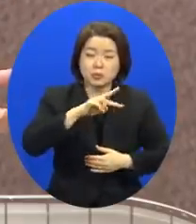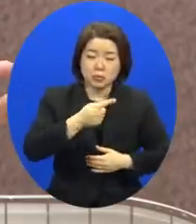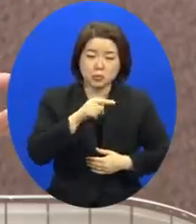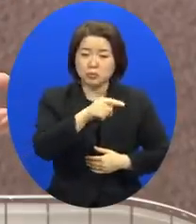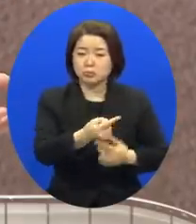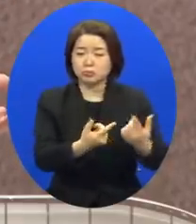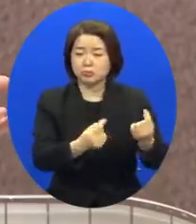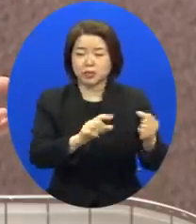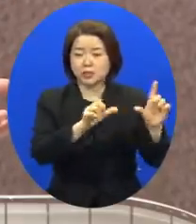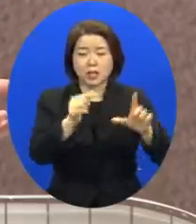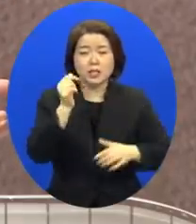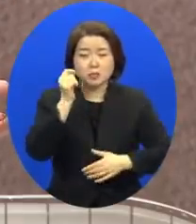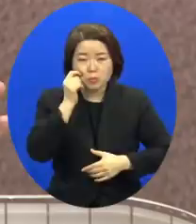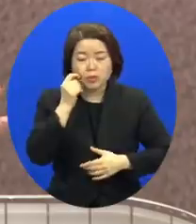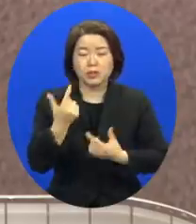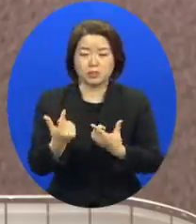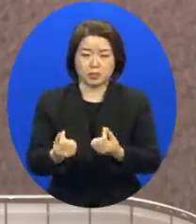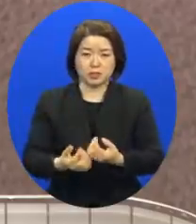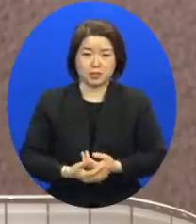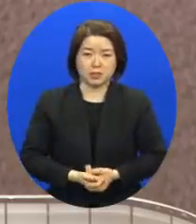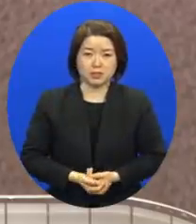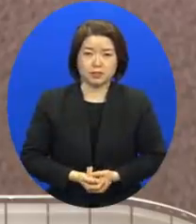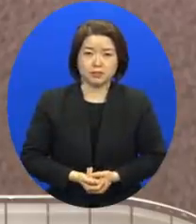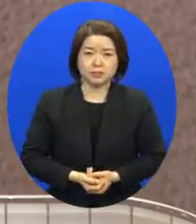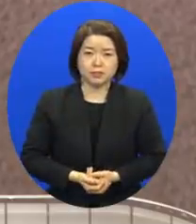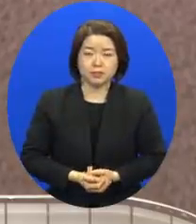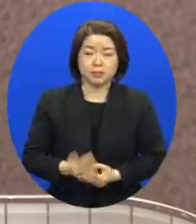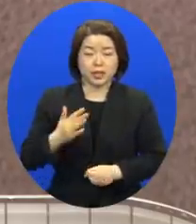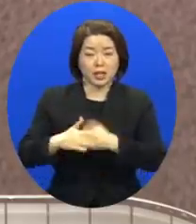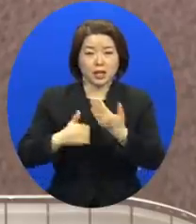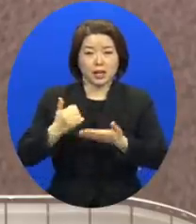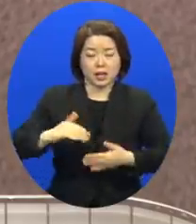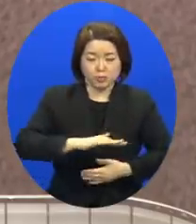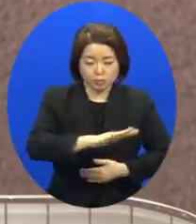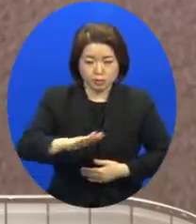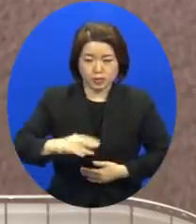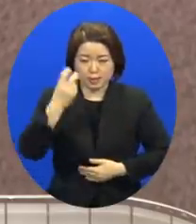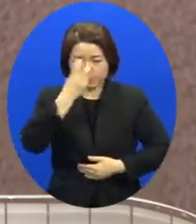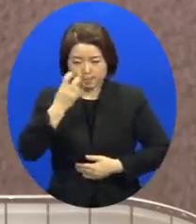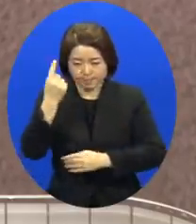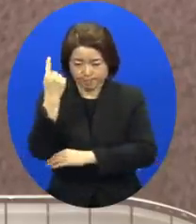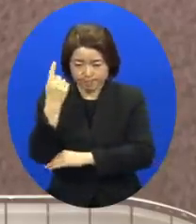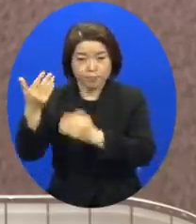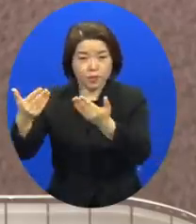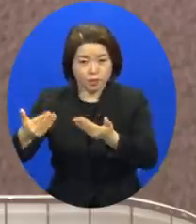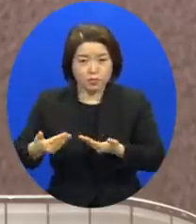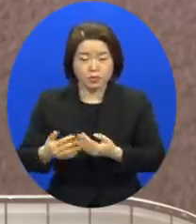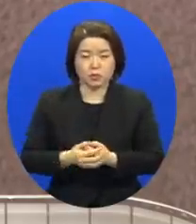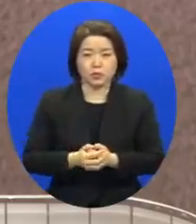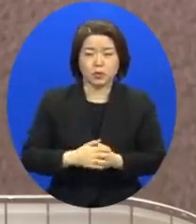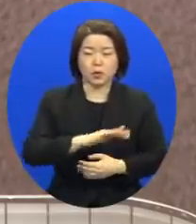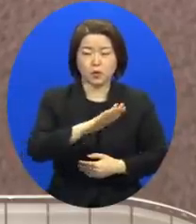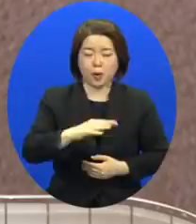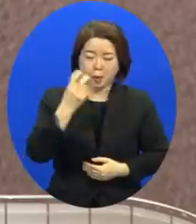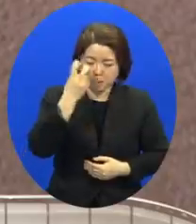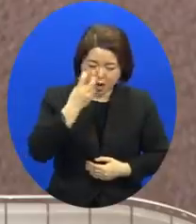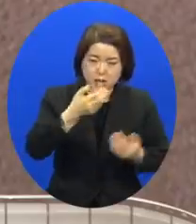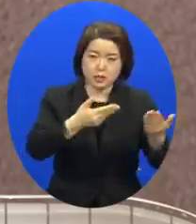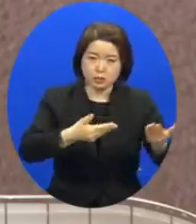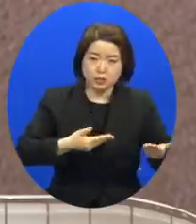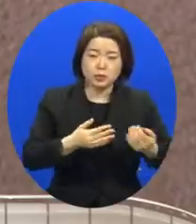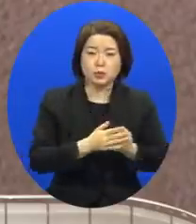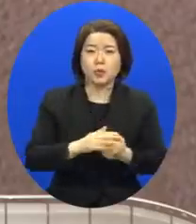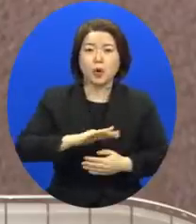수 없는 것이 우리의 삶입니다 하나님이 우리를 지키시고 우리를 보호하시고 우리를